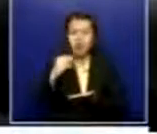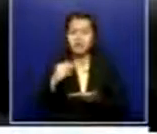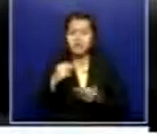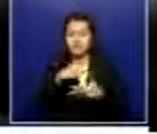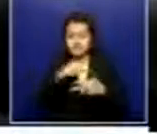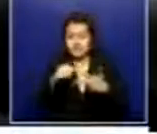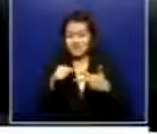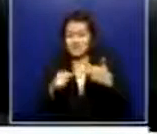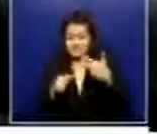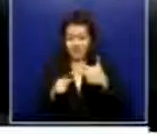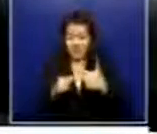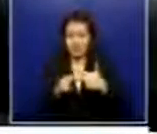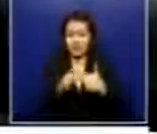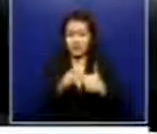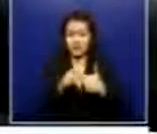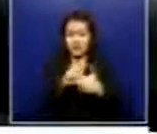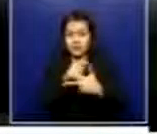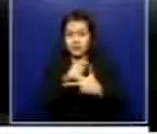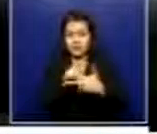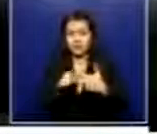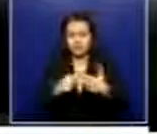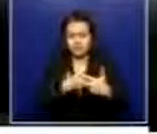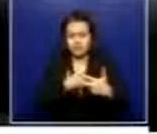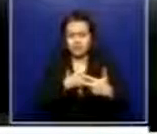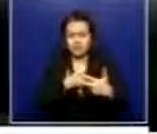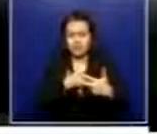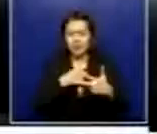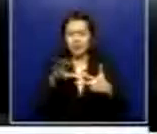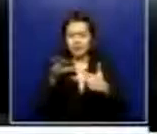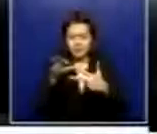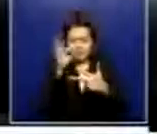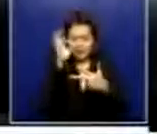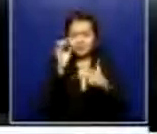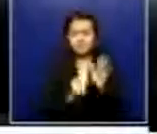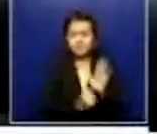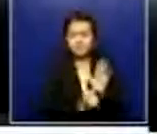ข้อหนึ่งในข้อที่ผมอยากจะยกมาพูดในเวทีแห่งนี้